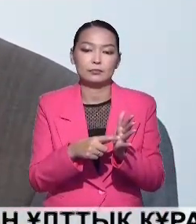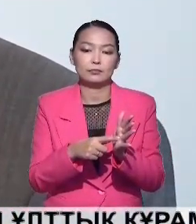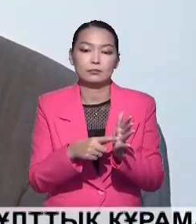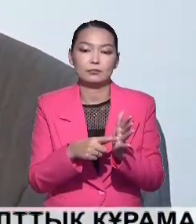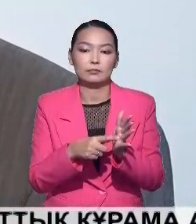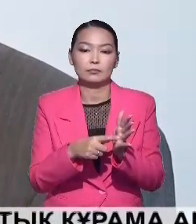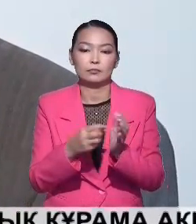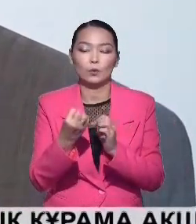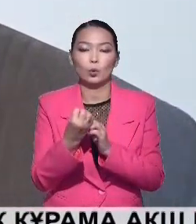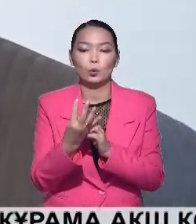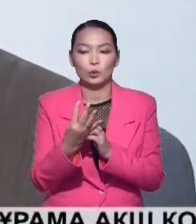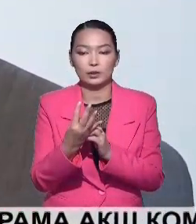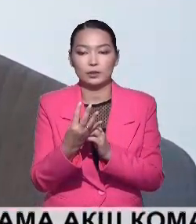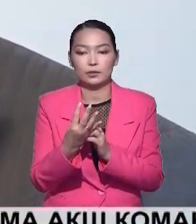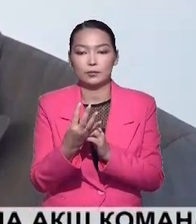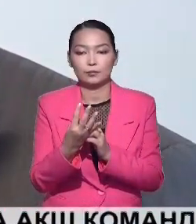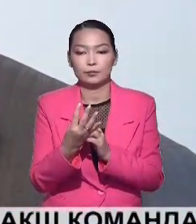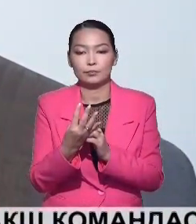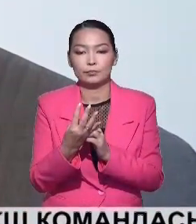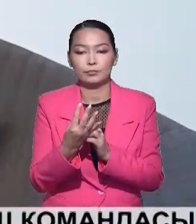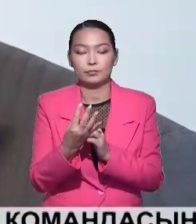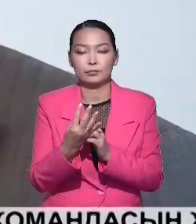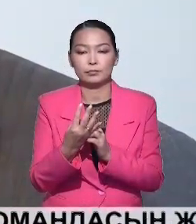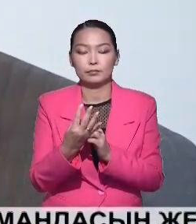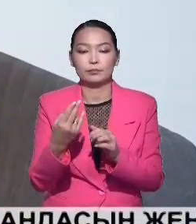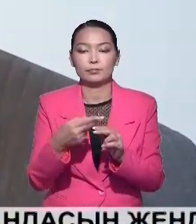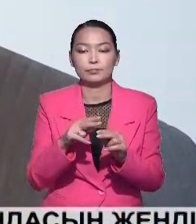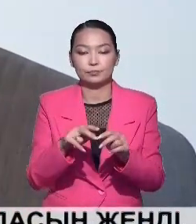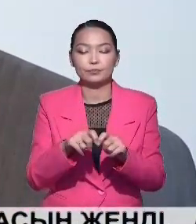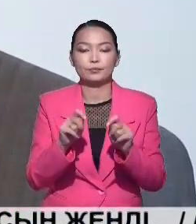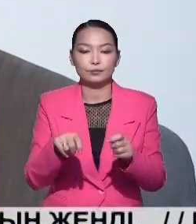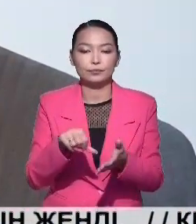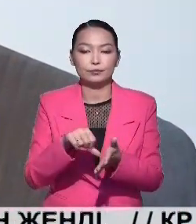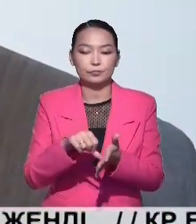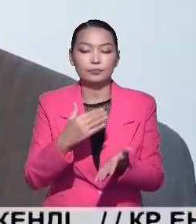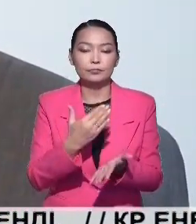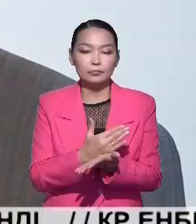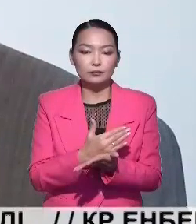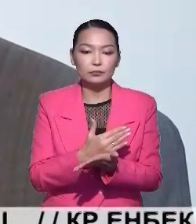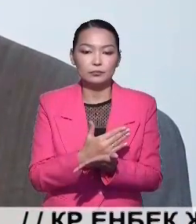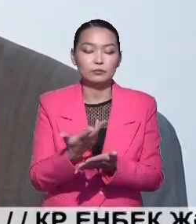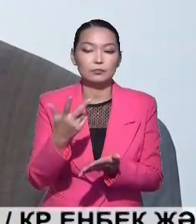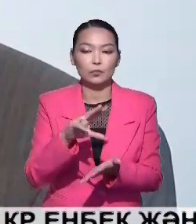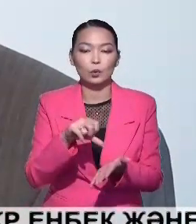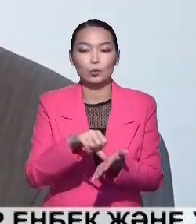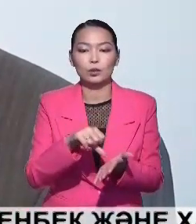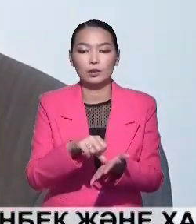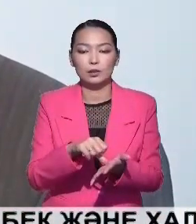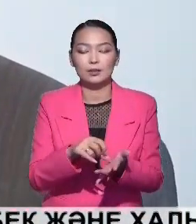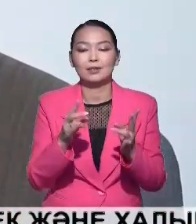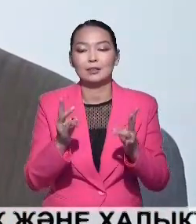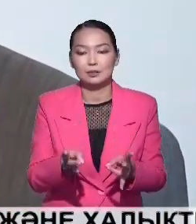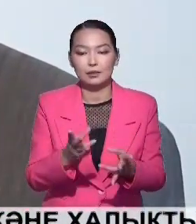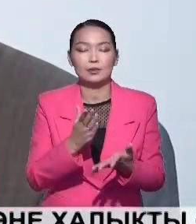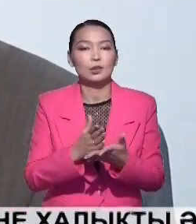17-сінің 14-і олар нақты учаскелер, сонымен қатар 3 учаске зардап шеккен екен